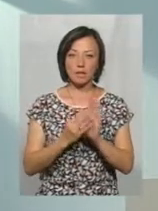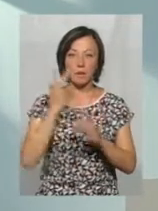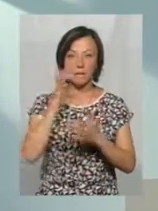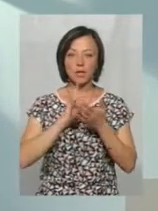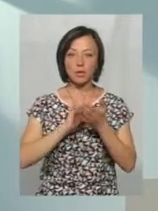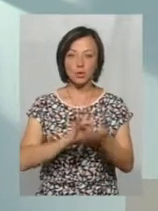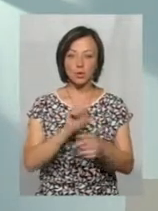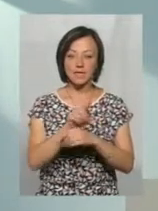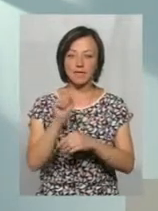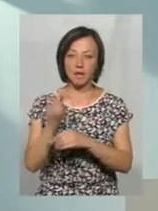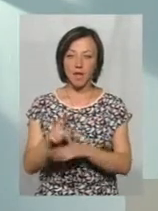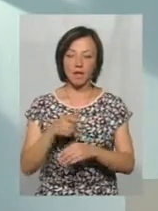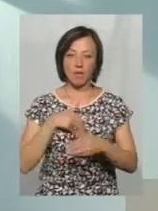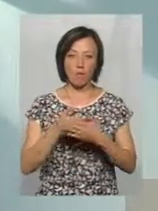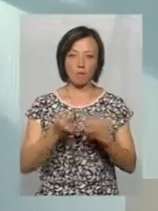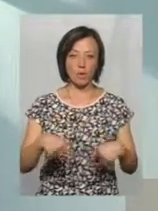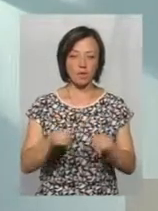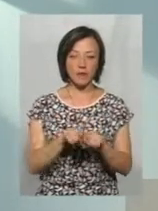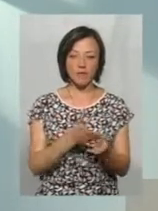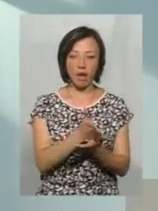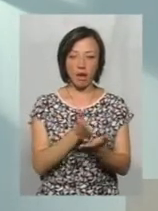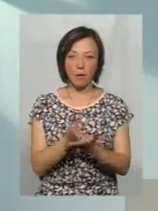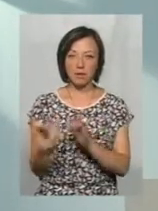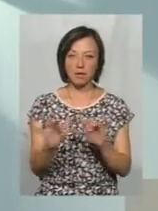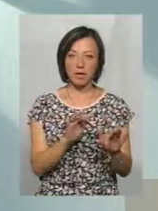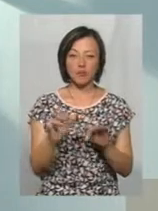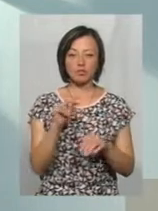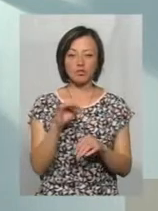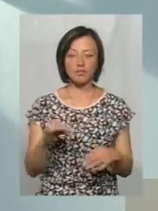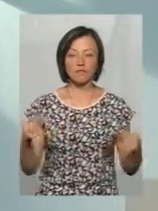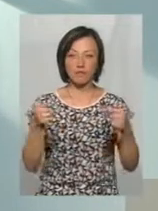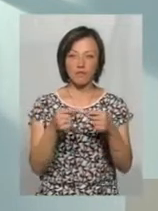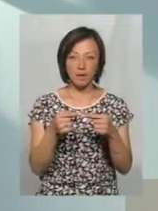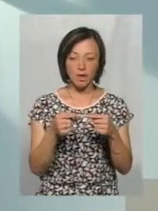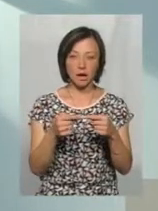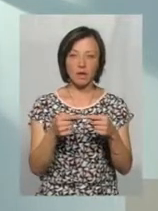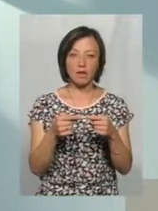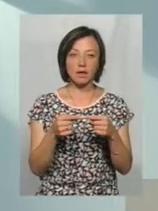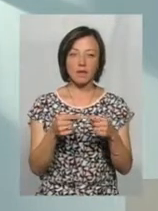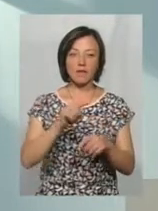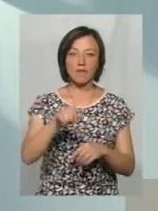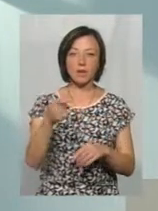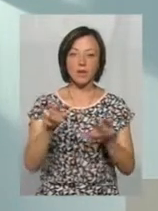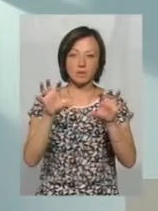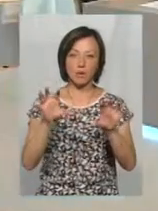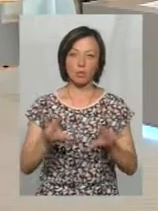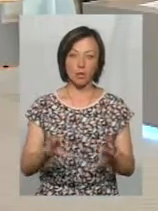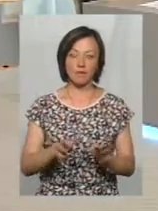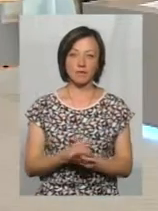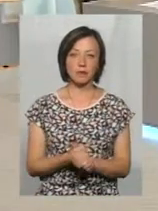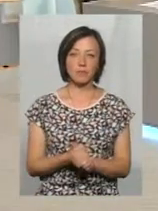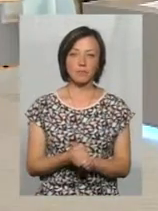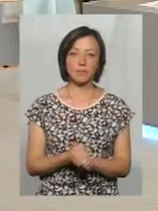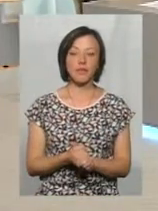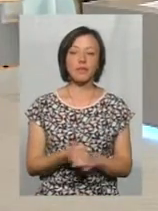цілі, завдання громадської організації, напрями діяльності, чи відповідають статут вимогам законодавства.